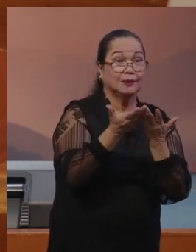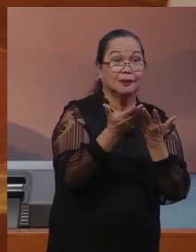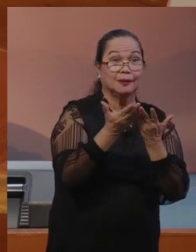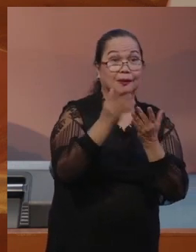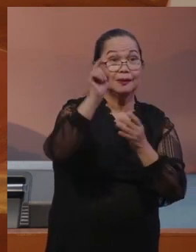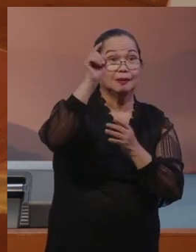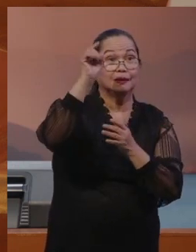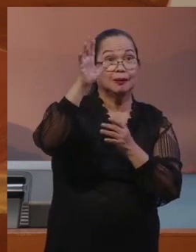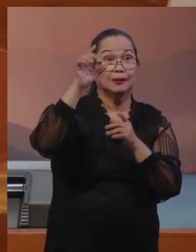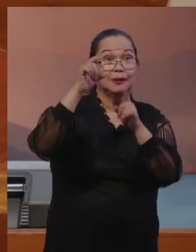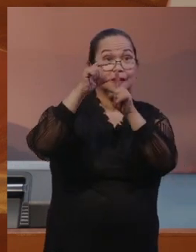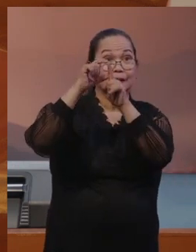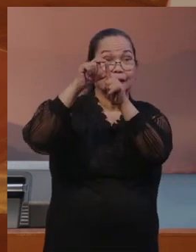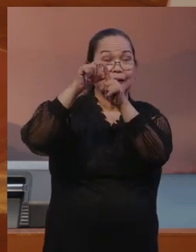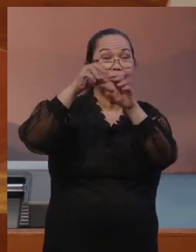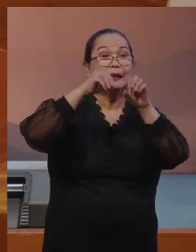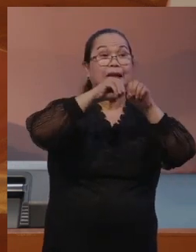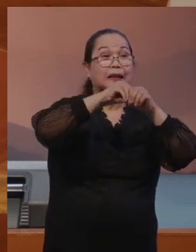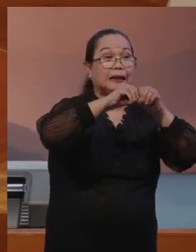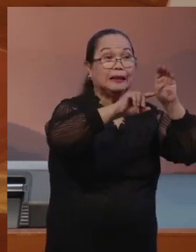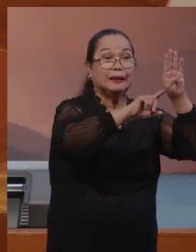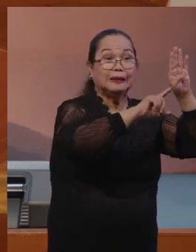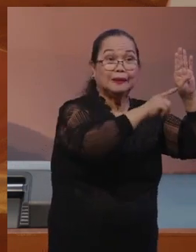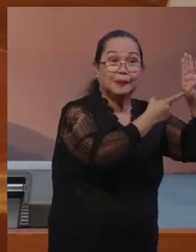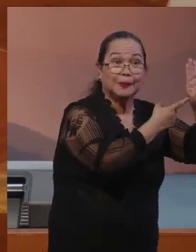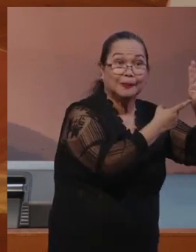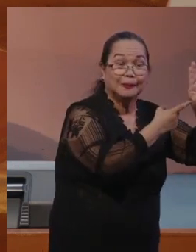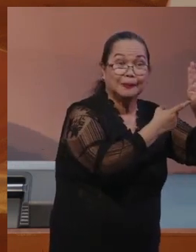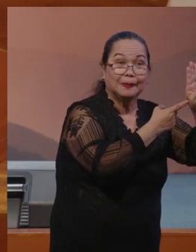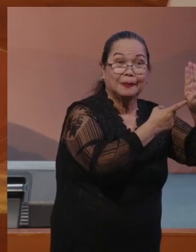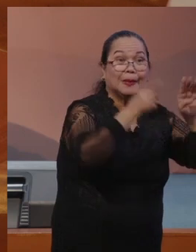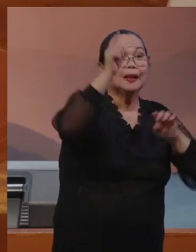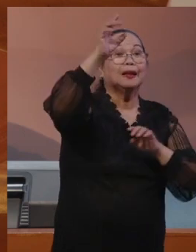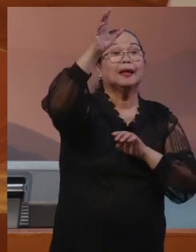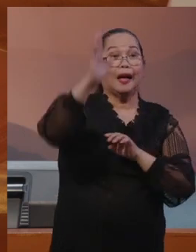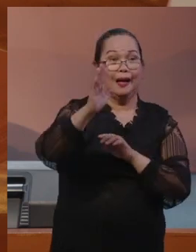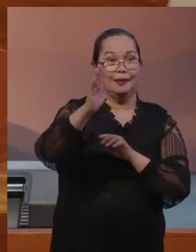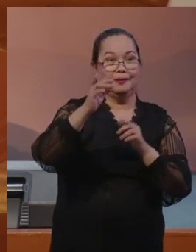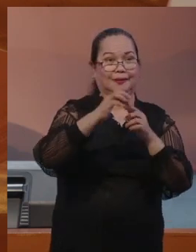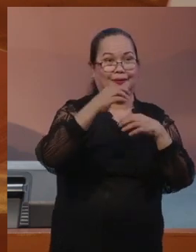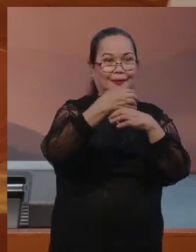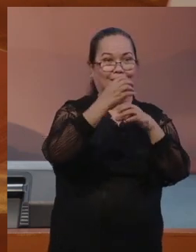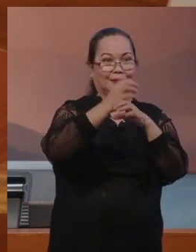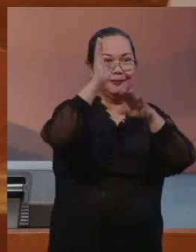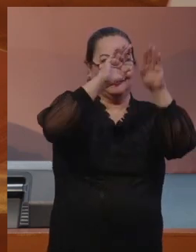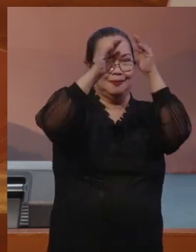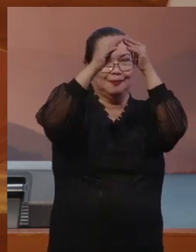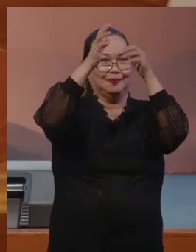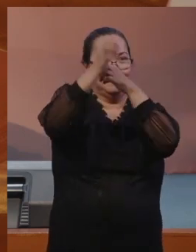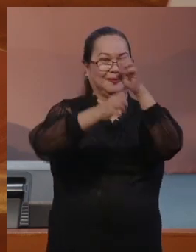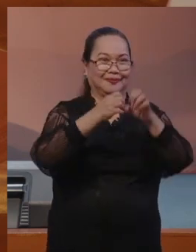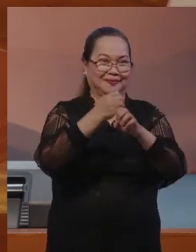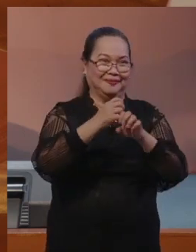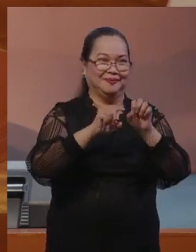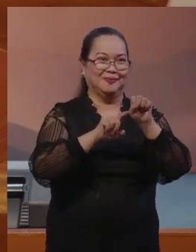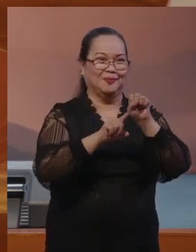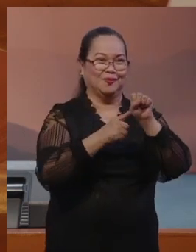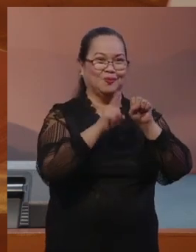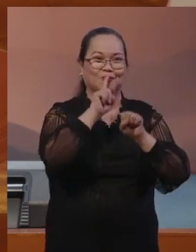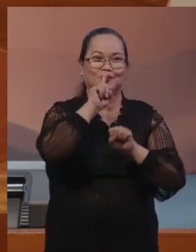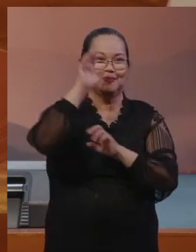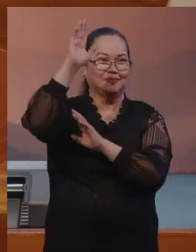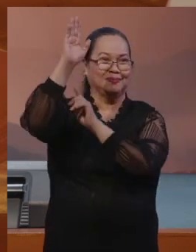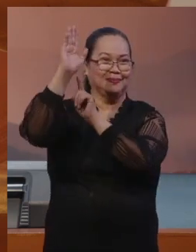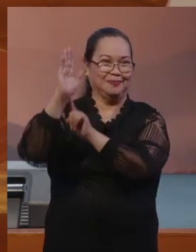Elohim. In the beginning, Elohim created the heavens and the earth.